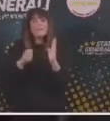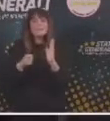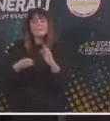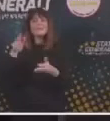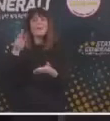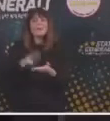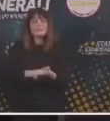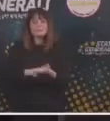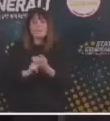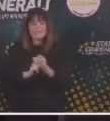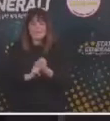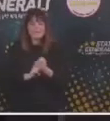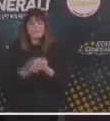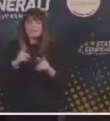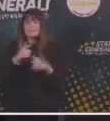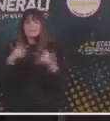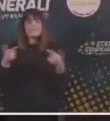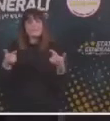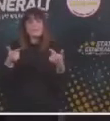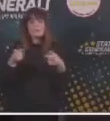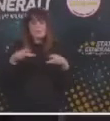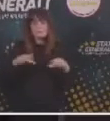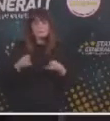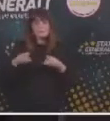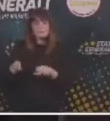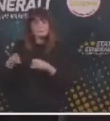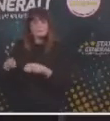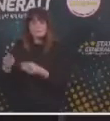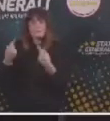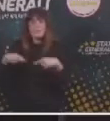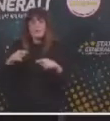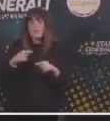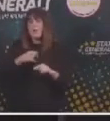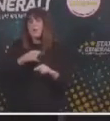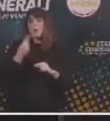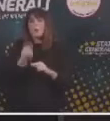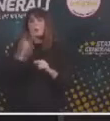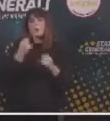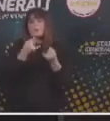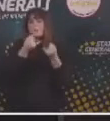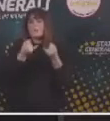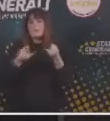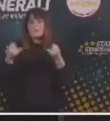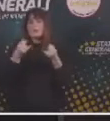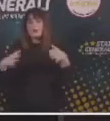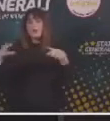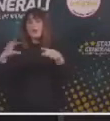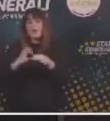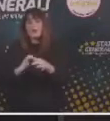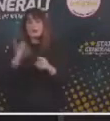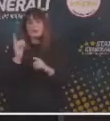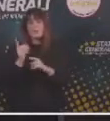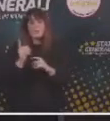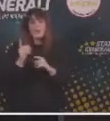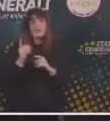sono interruzioni in questo è un unico filo conduttore che parte che attraversa la nostra storia che parte